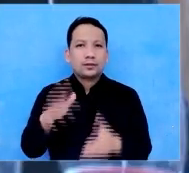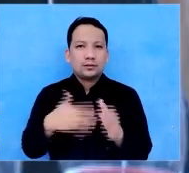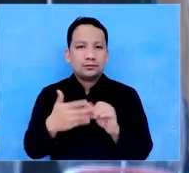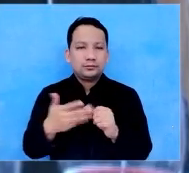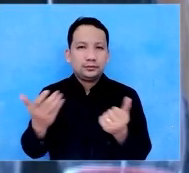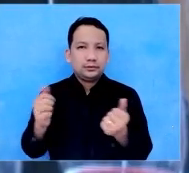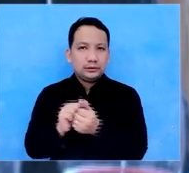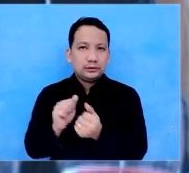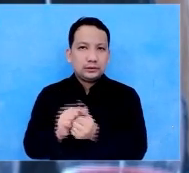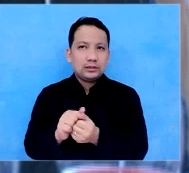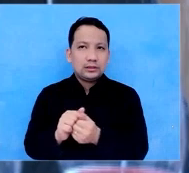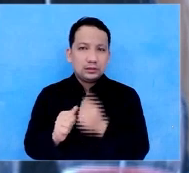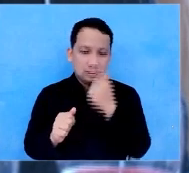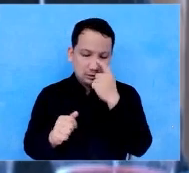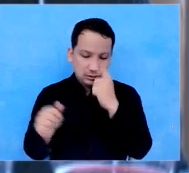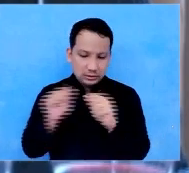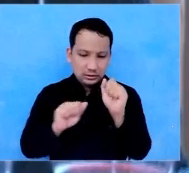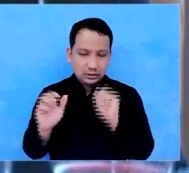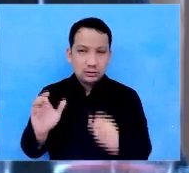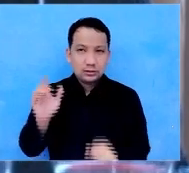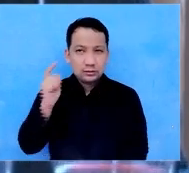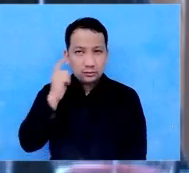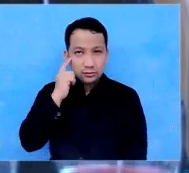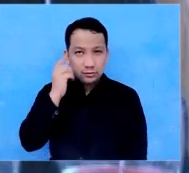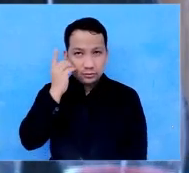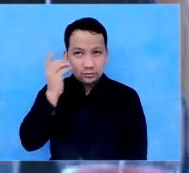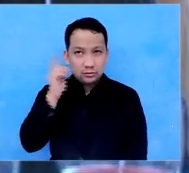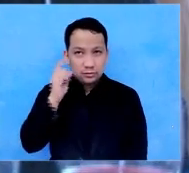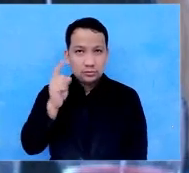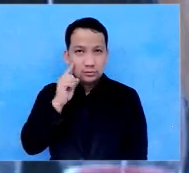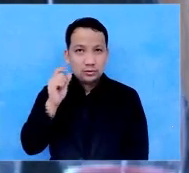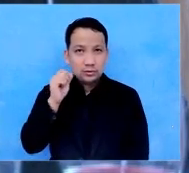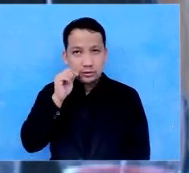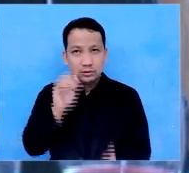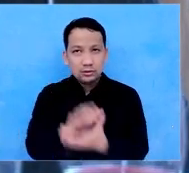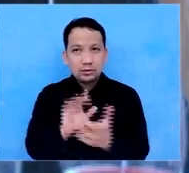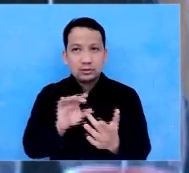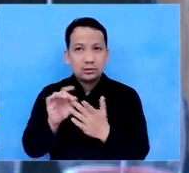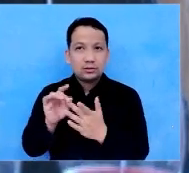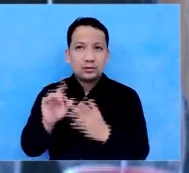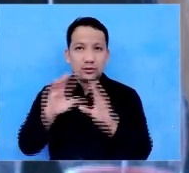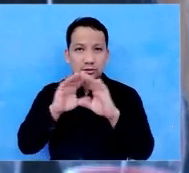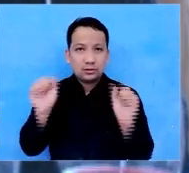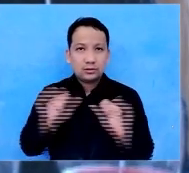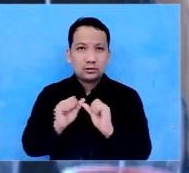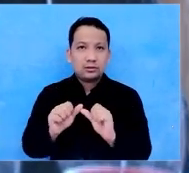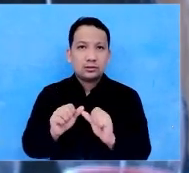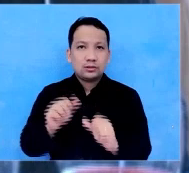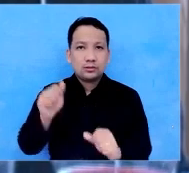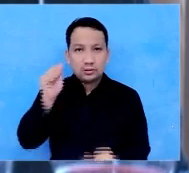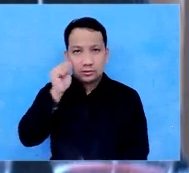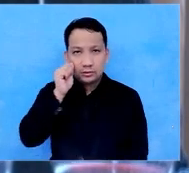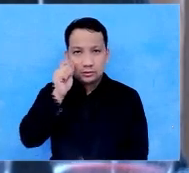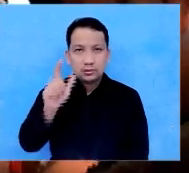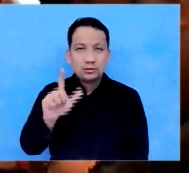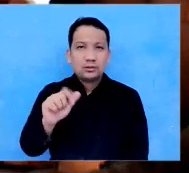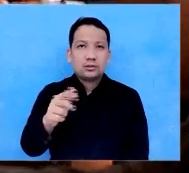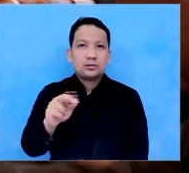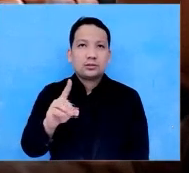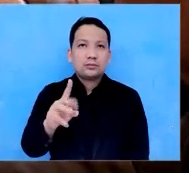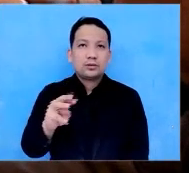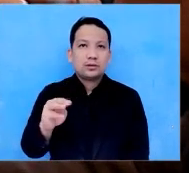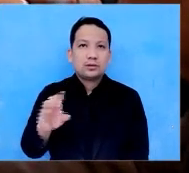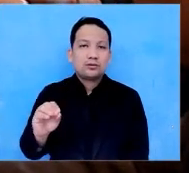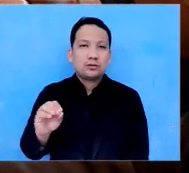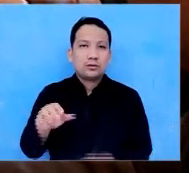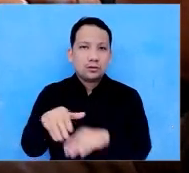kasama. Katulad ng aktres na si Don Zulueta na asawa ni Special Assistant to the President, Anton Lagdameo. Pero, komento